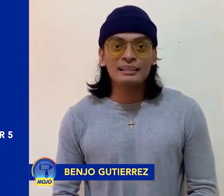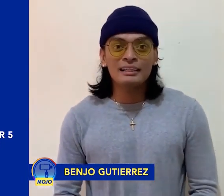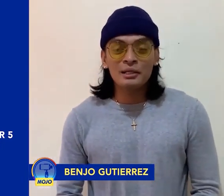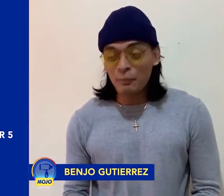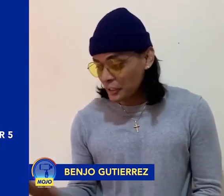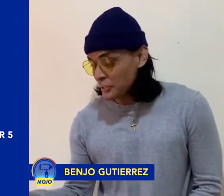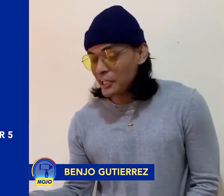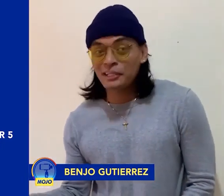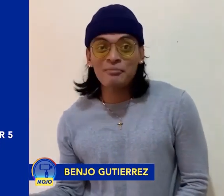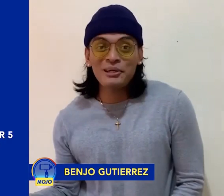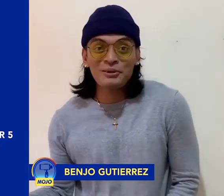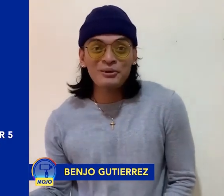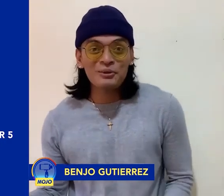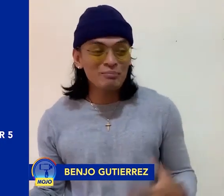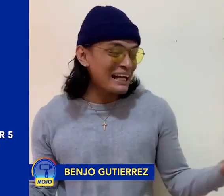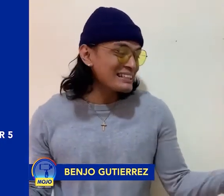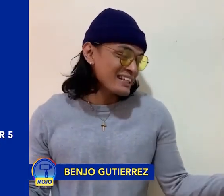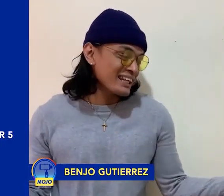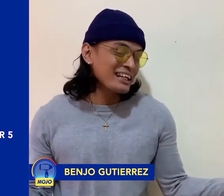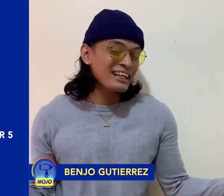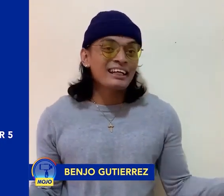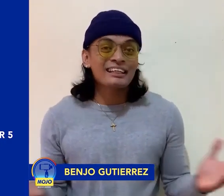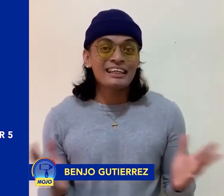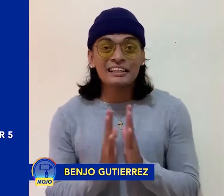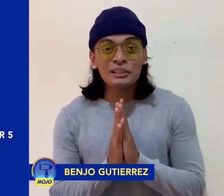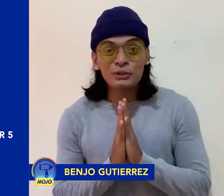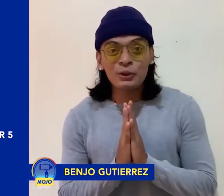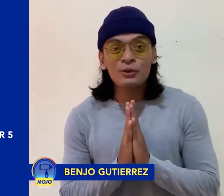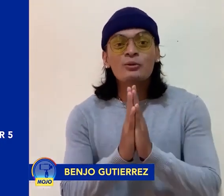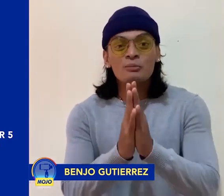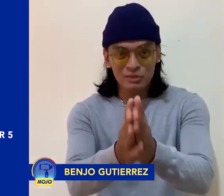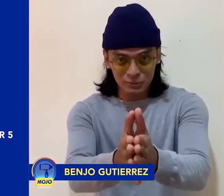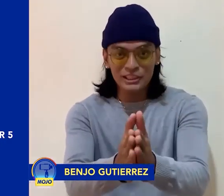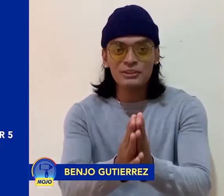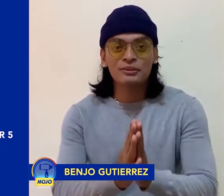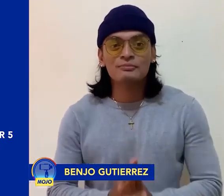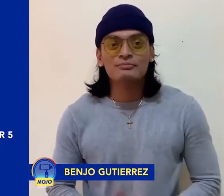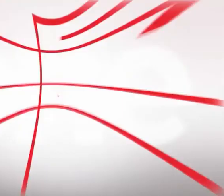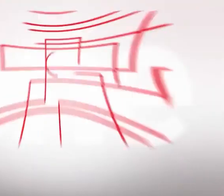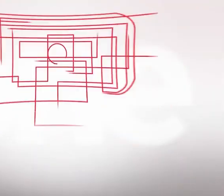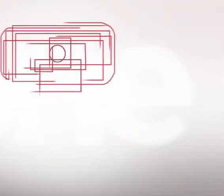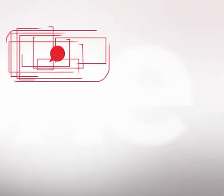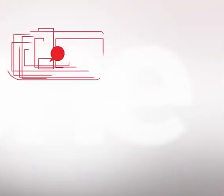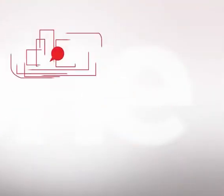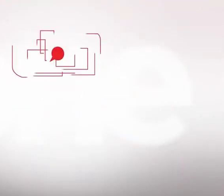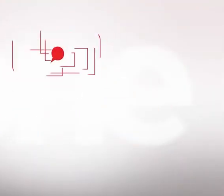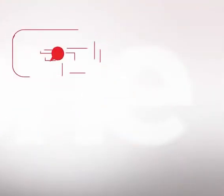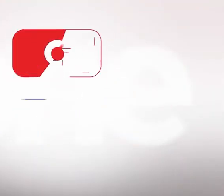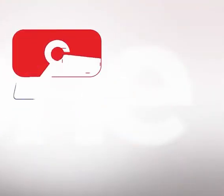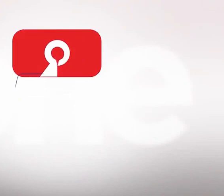umaga. Panggising, pero balanse. Naihatid ko mismo sa inyo.